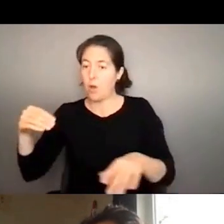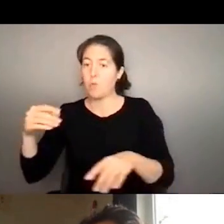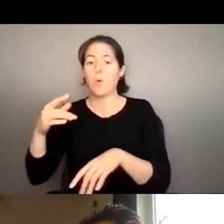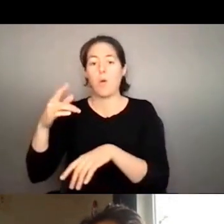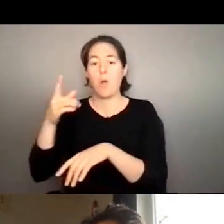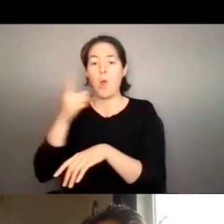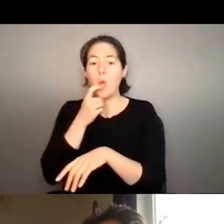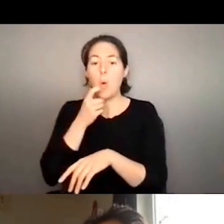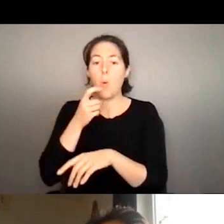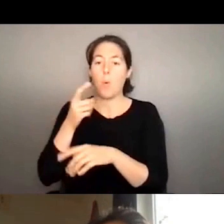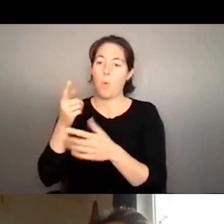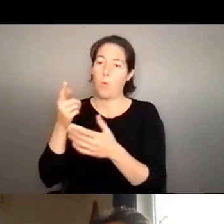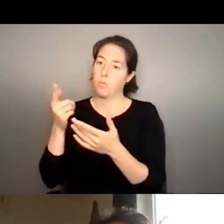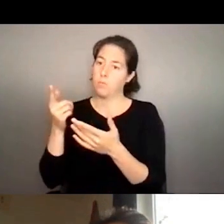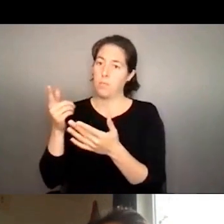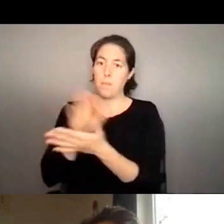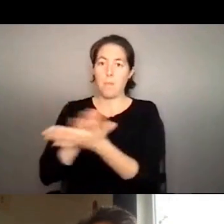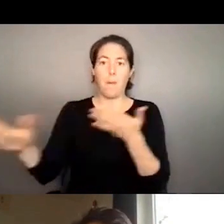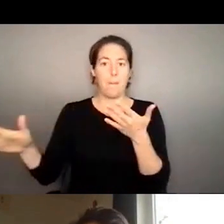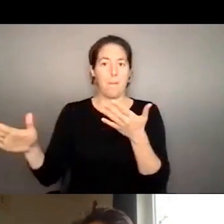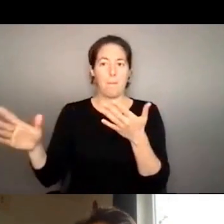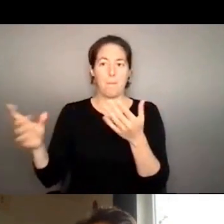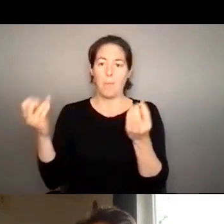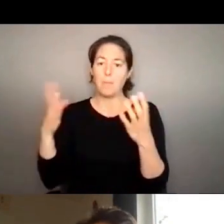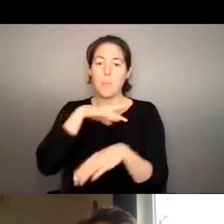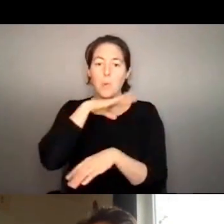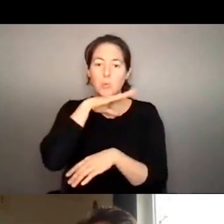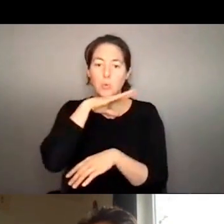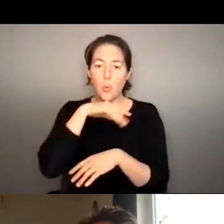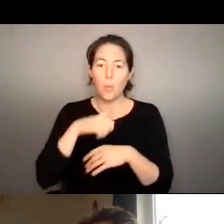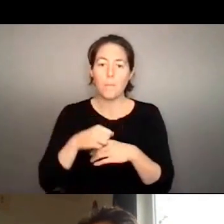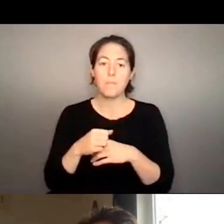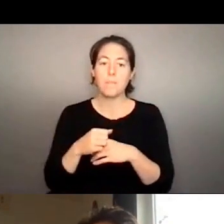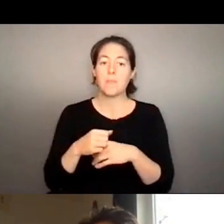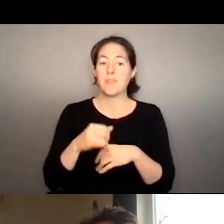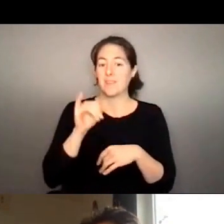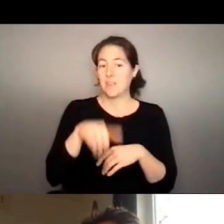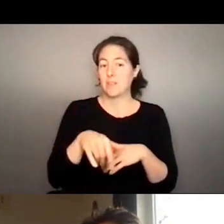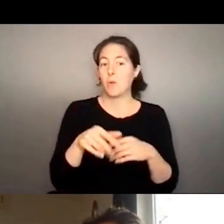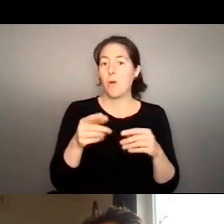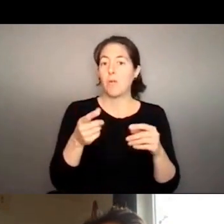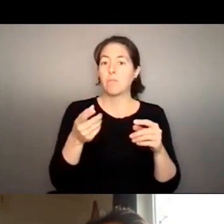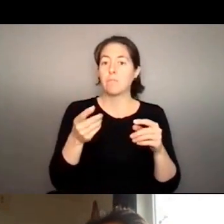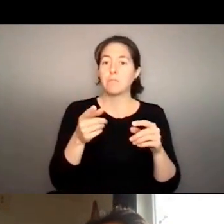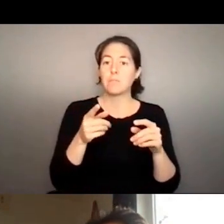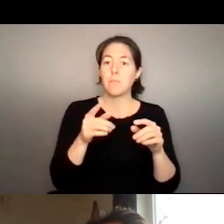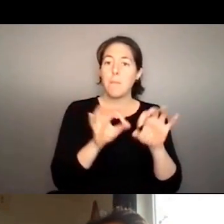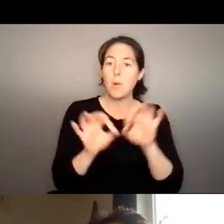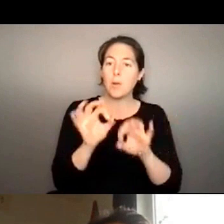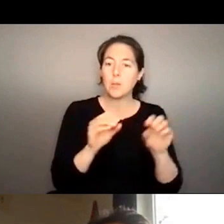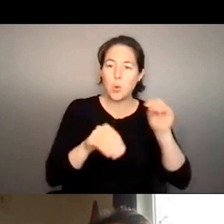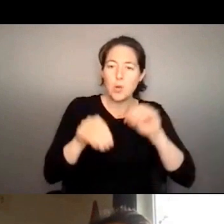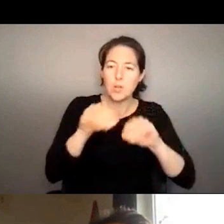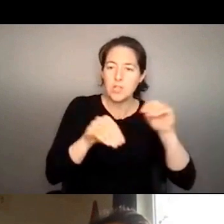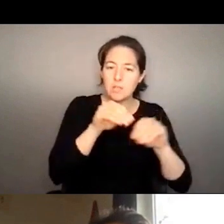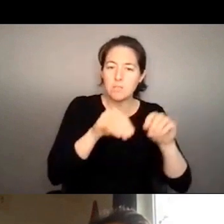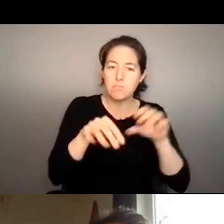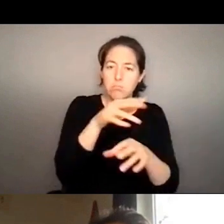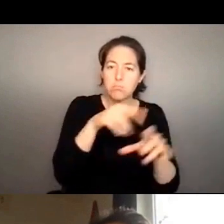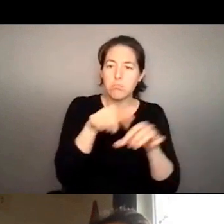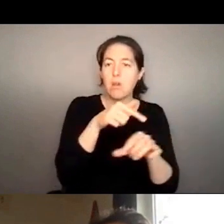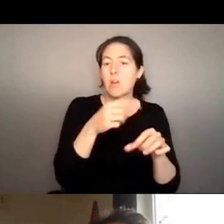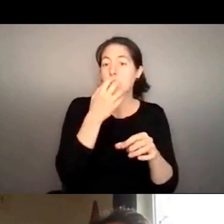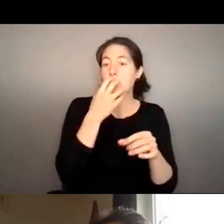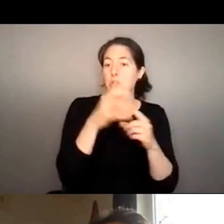dépolluée. Encore là, comme ce sont des désassemblages de molécules ou des gestions internes, les champignons sont